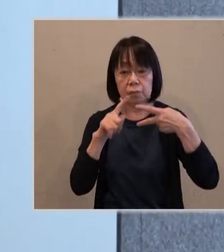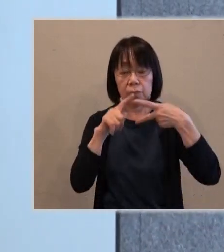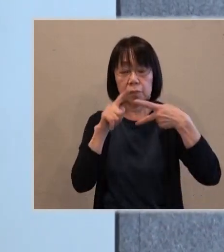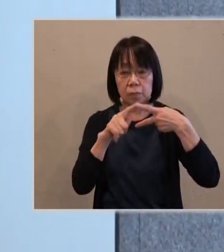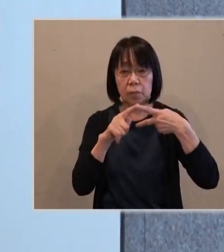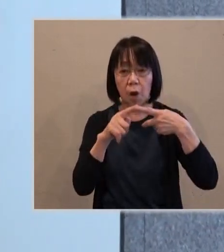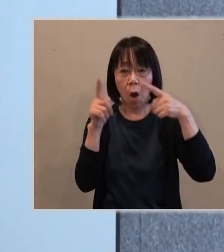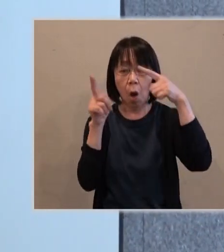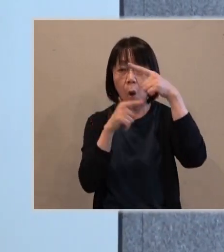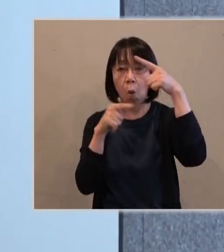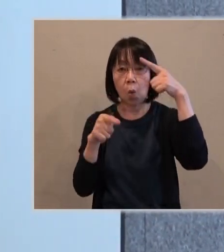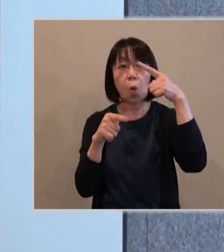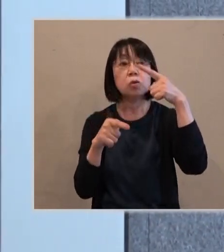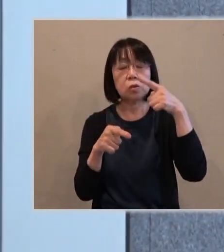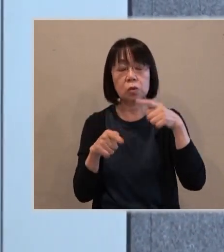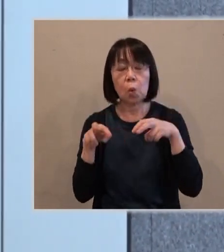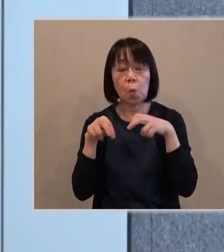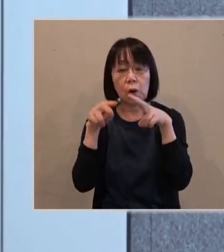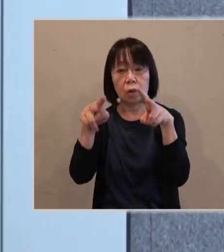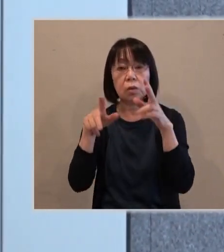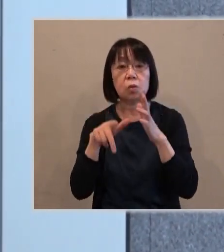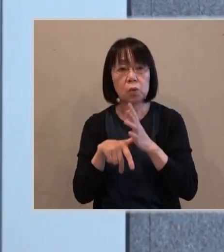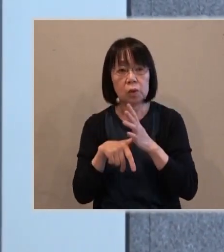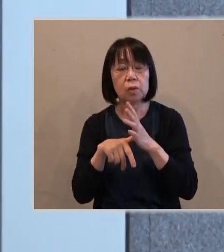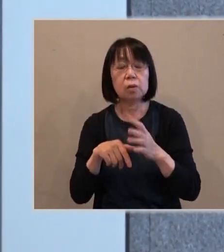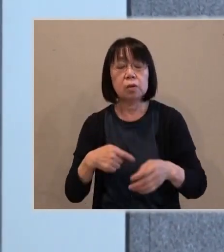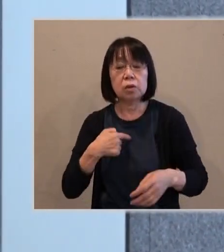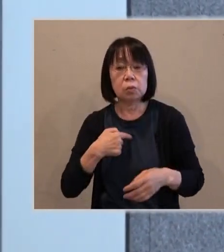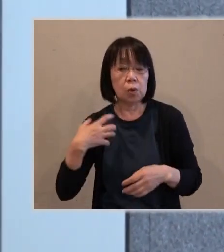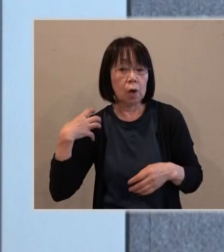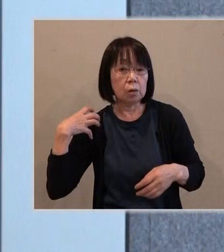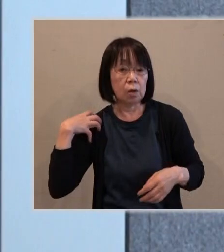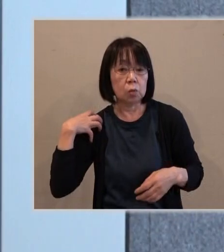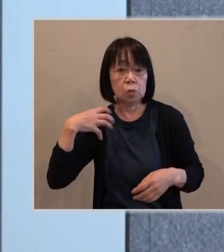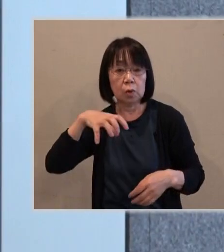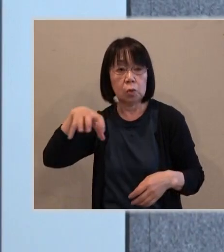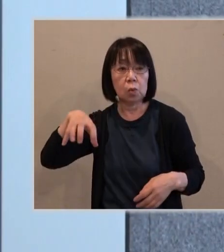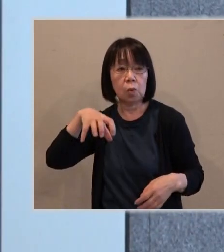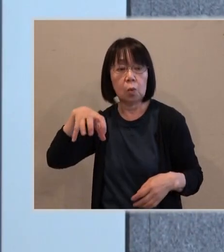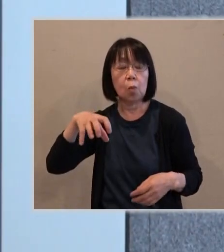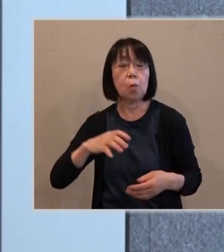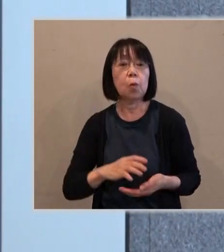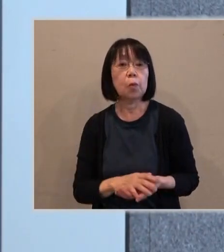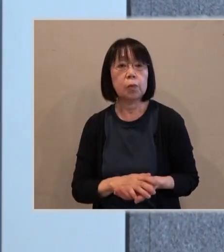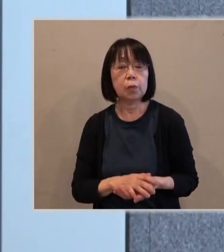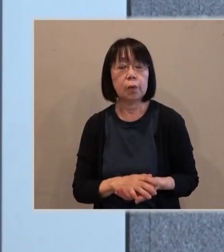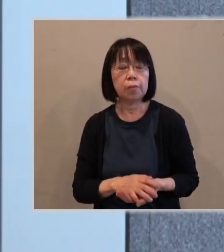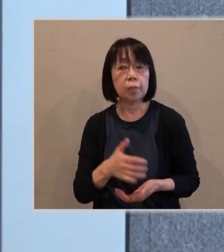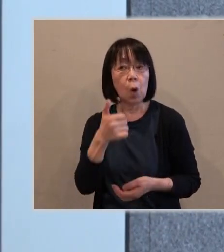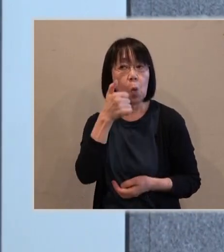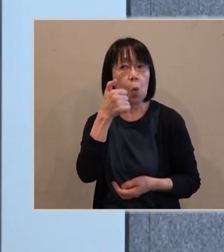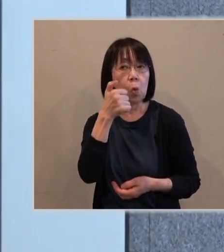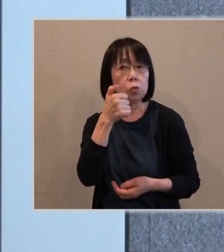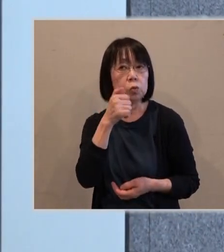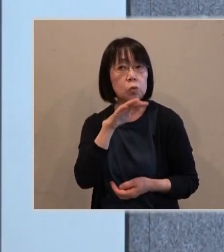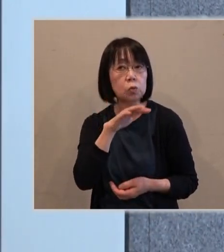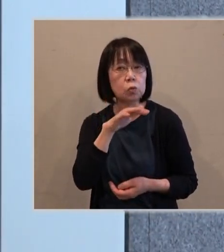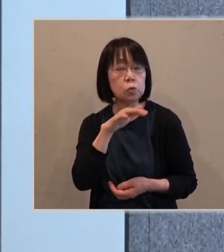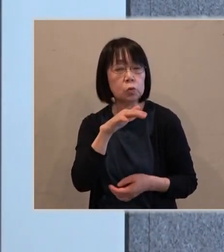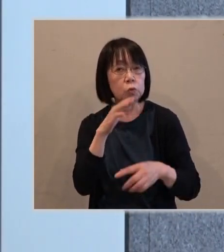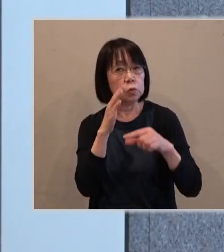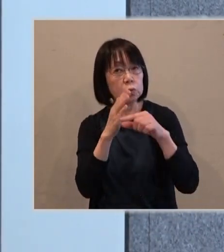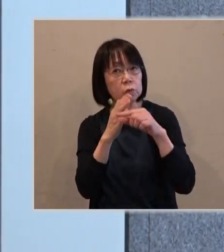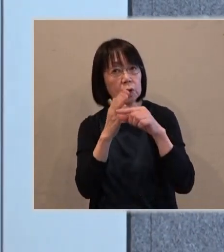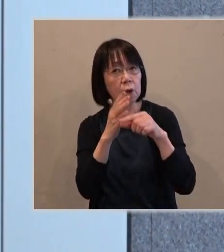エピソードなんですけれども、あの自分がまさに担当していたところで50